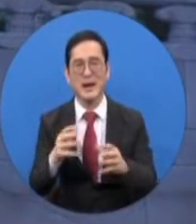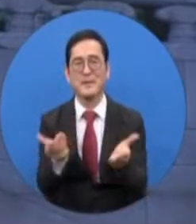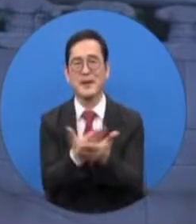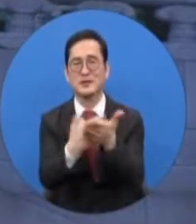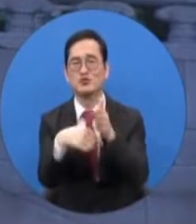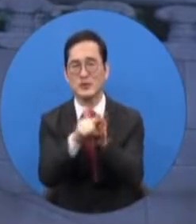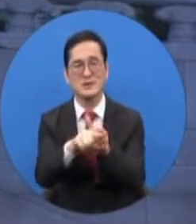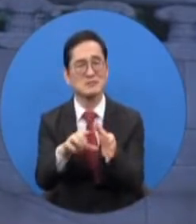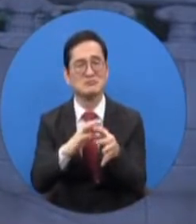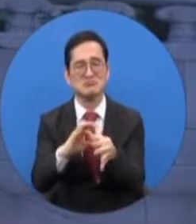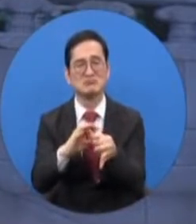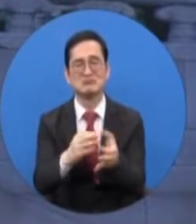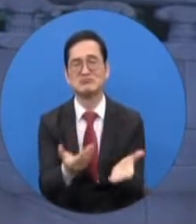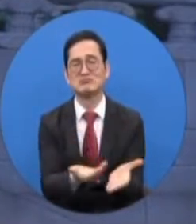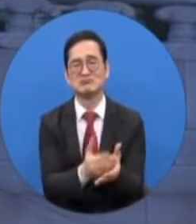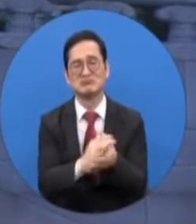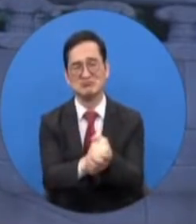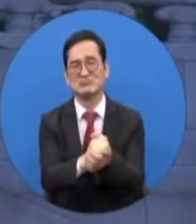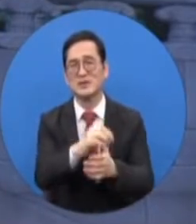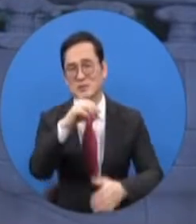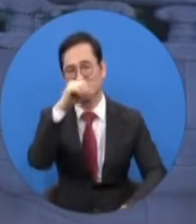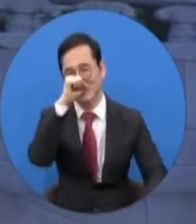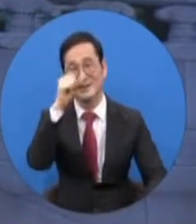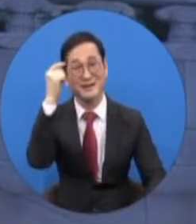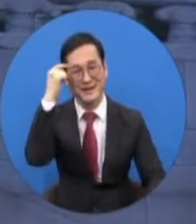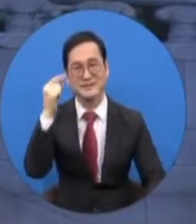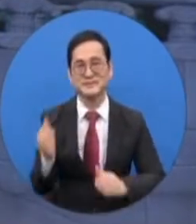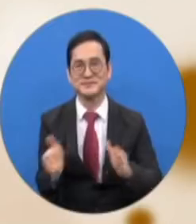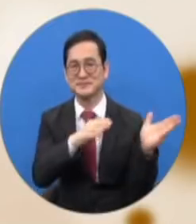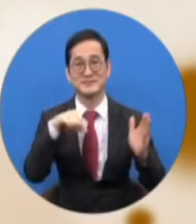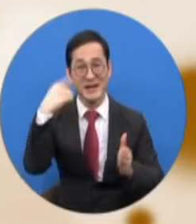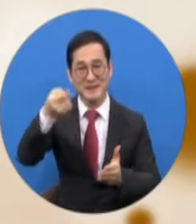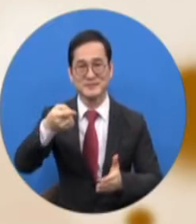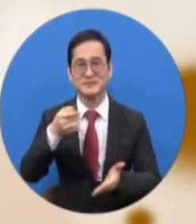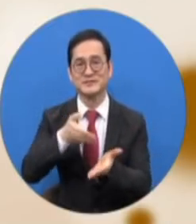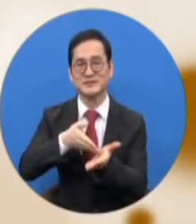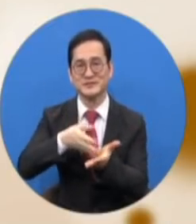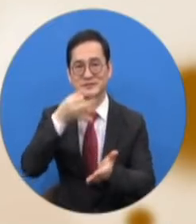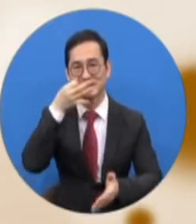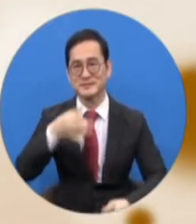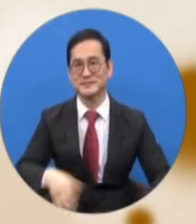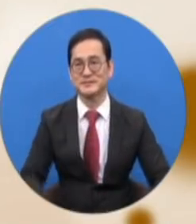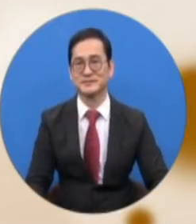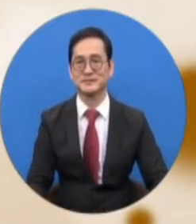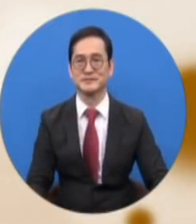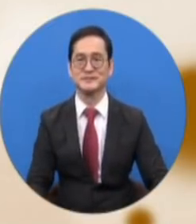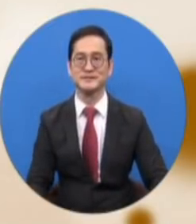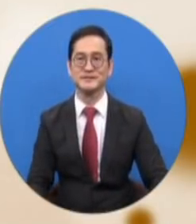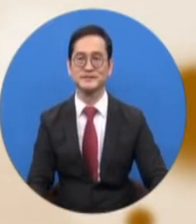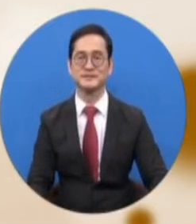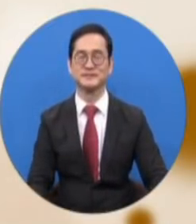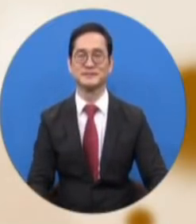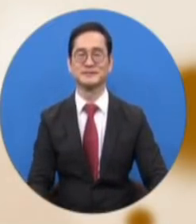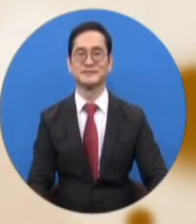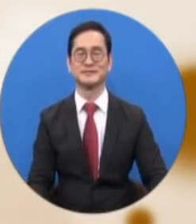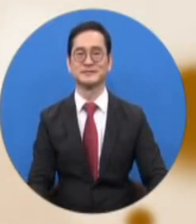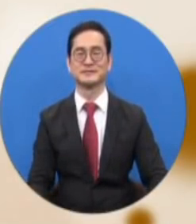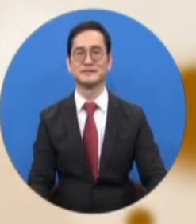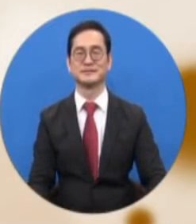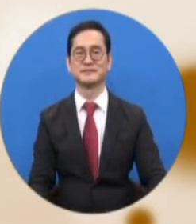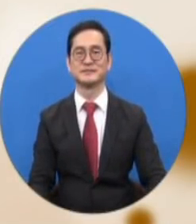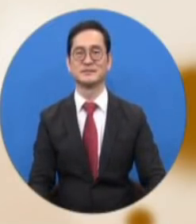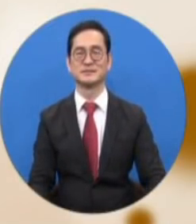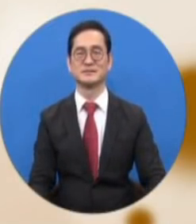소식입니다. 어떤 게 준비되어 있을까? 지금 공개합니다. 이번 대선 때 말도 말고 탈도 많았던 기관